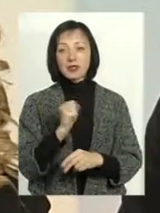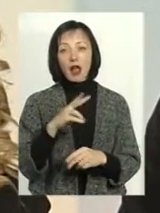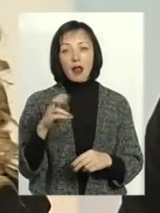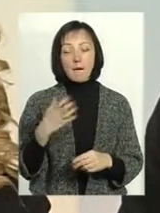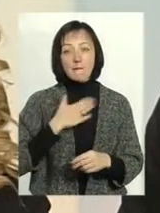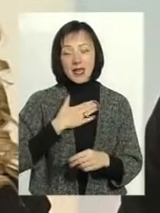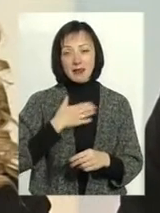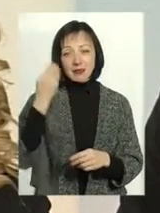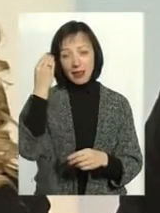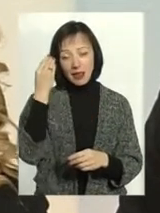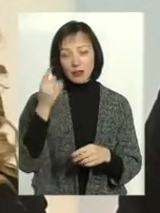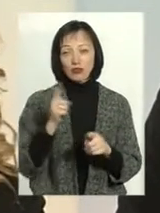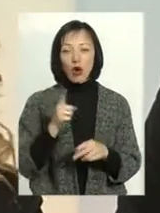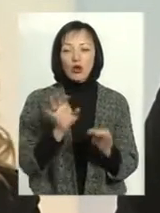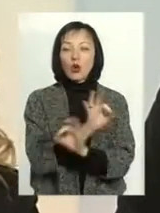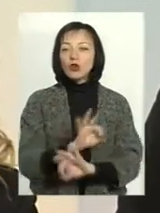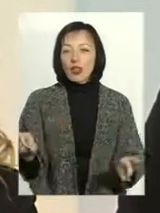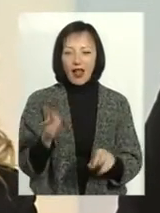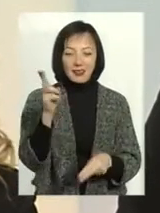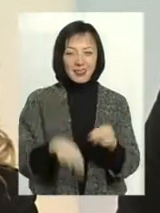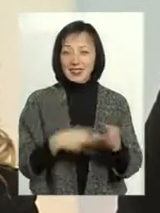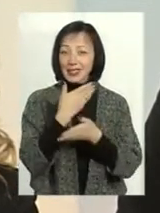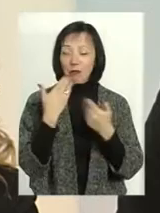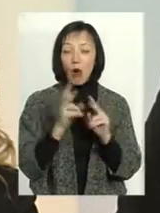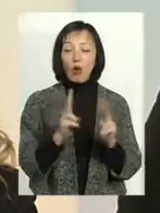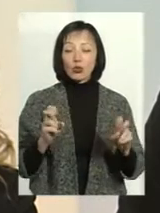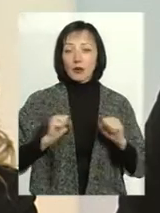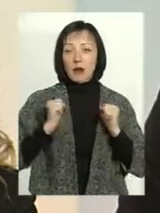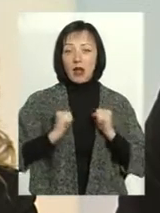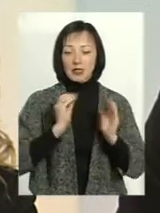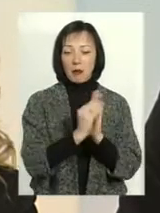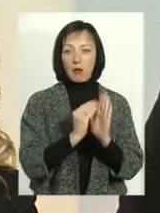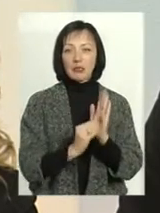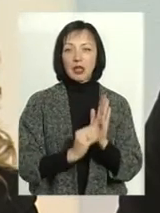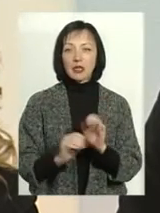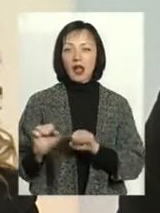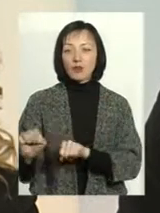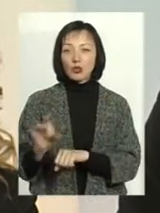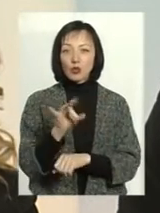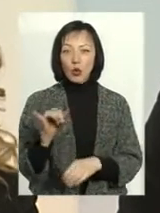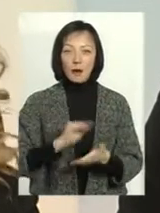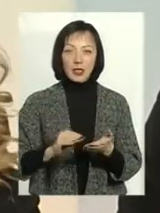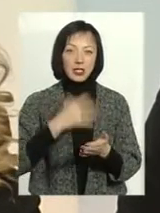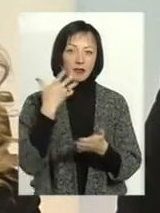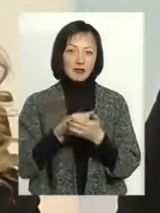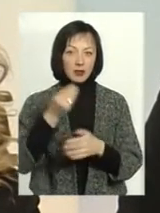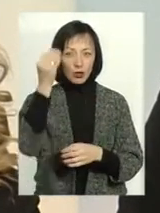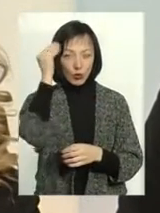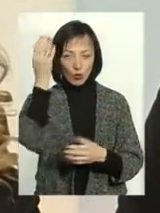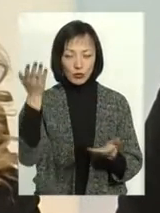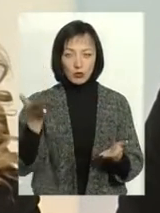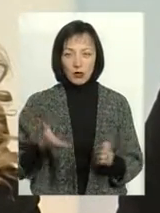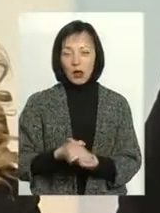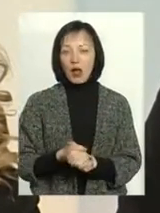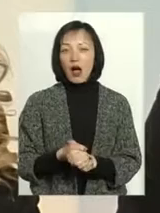здається, що, знаєте, досконалості меж немає, і кожен, хто намагається прописати адвокатуру, пише її на свій розум.